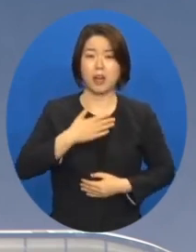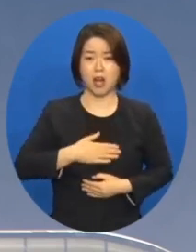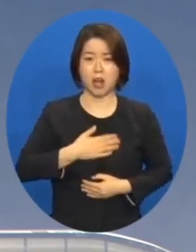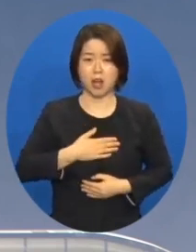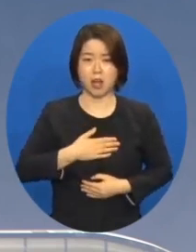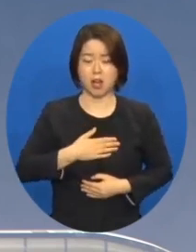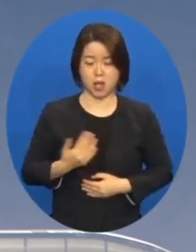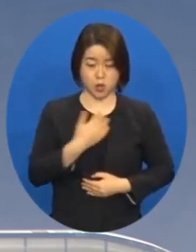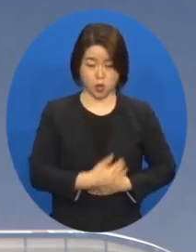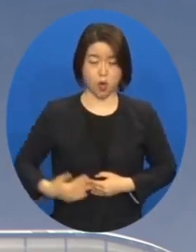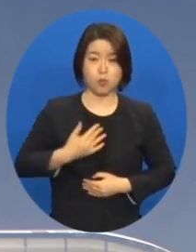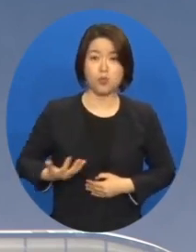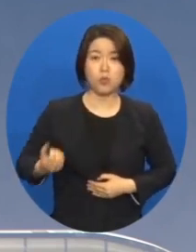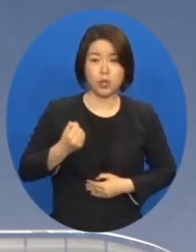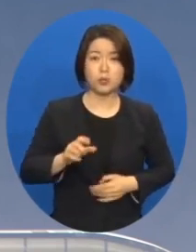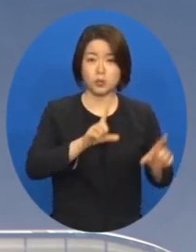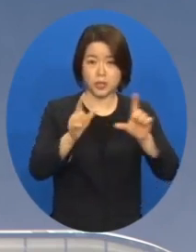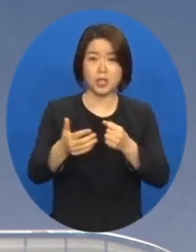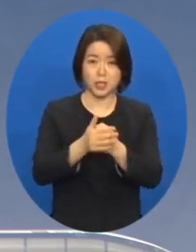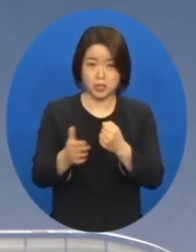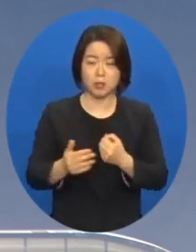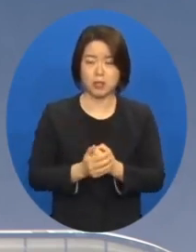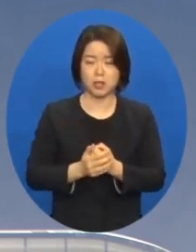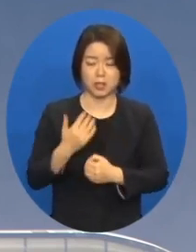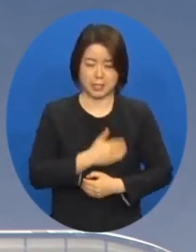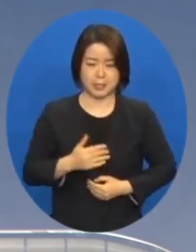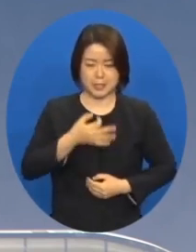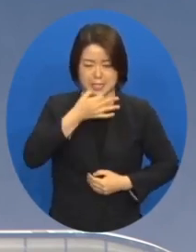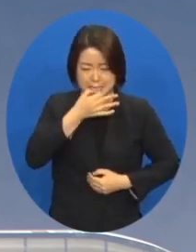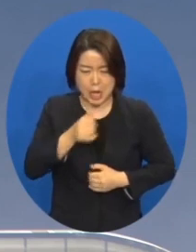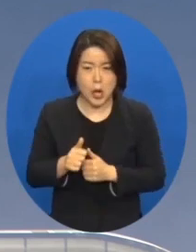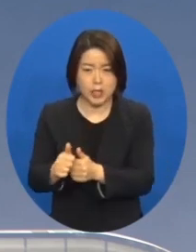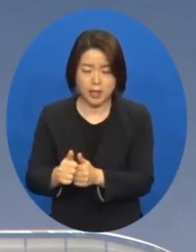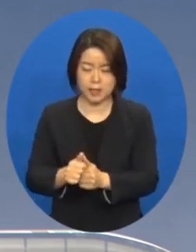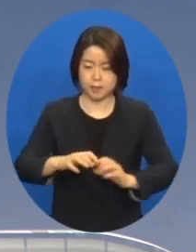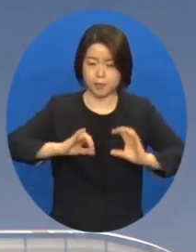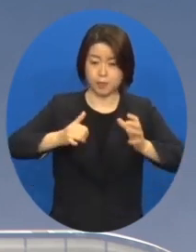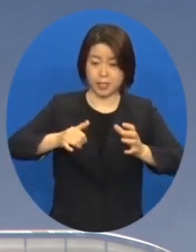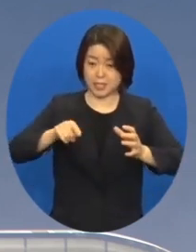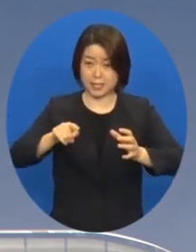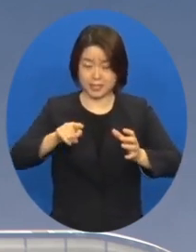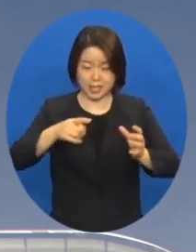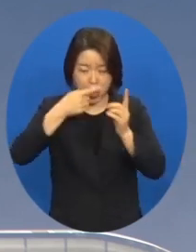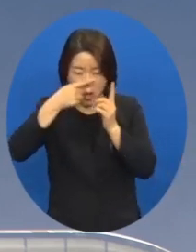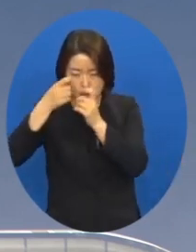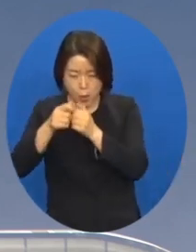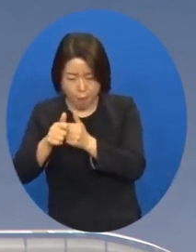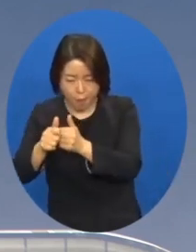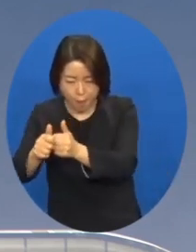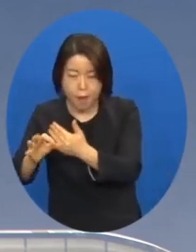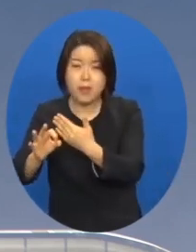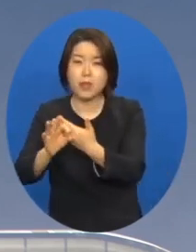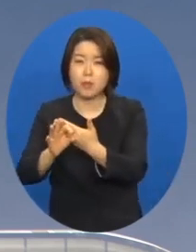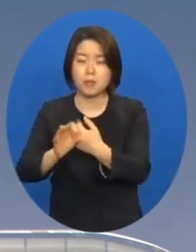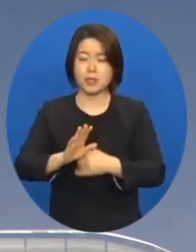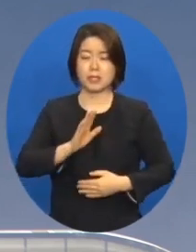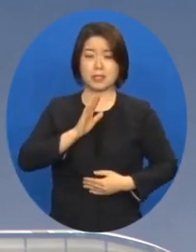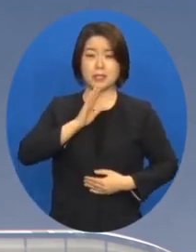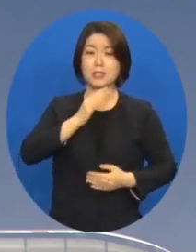육신을 가지고 살았기 때문에. 육신의 욕구를 따라 세상의 유혹을 따라 가다 보면 진짜